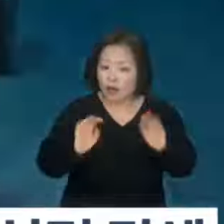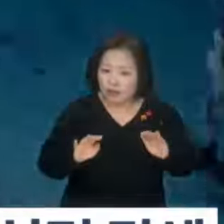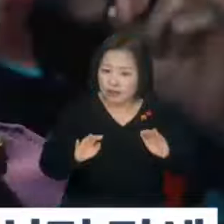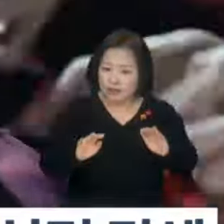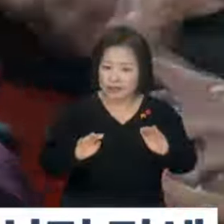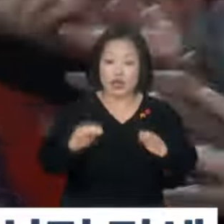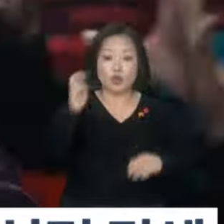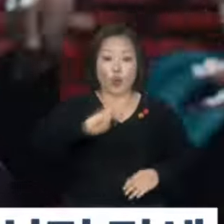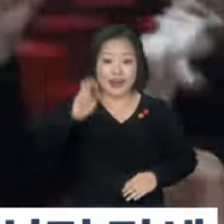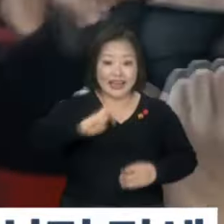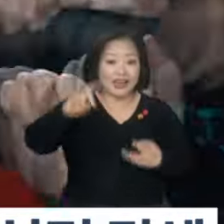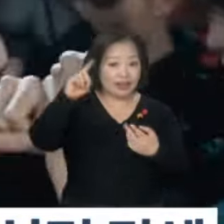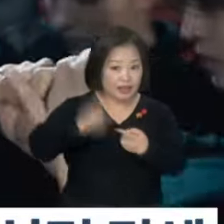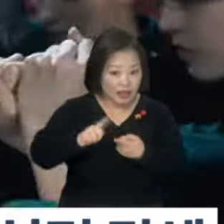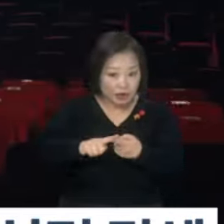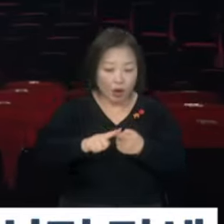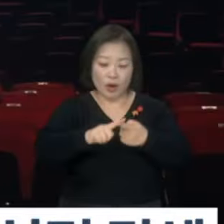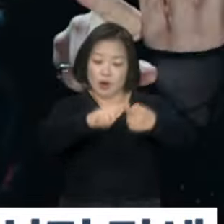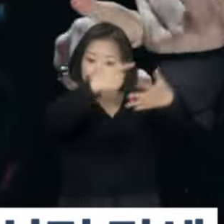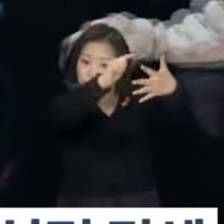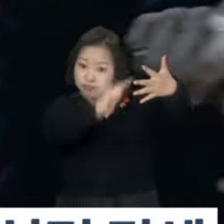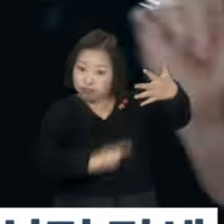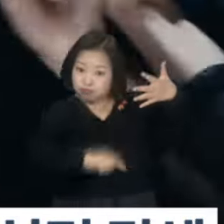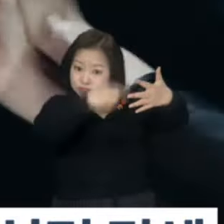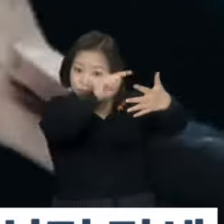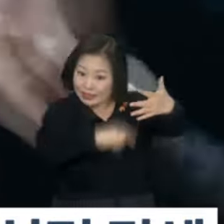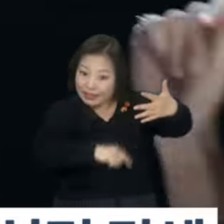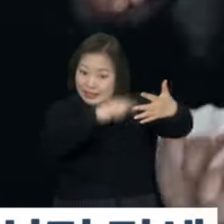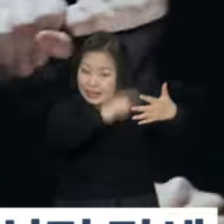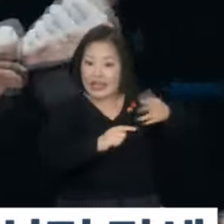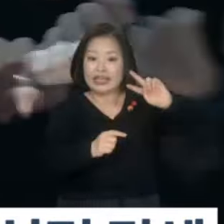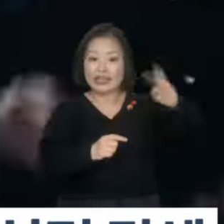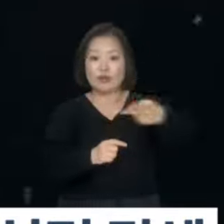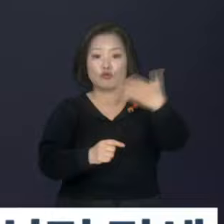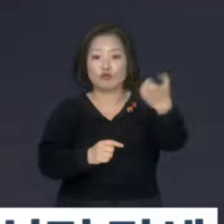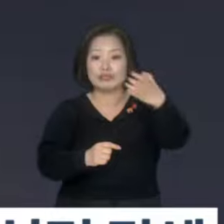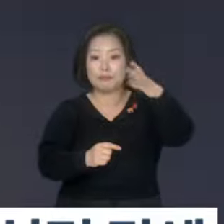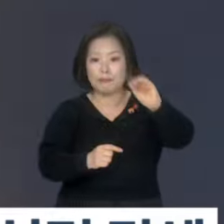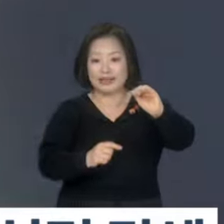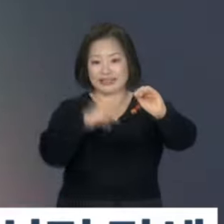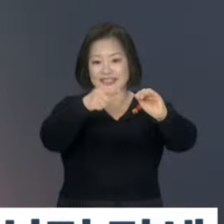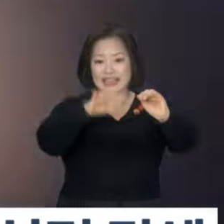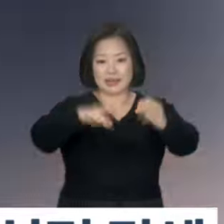발매당일 더블 밀리언 셀러 기록과 함께 일주일 초동 판매 290만